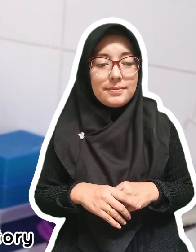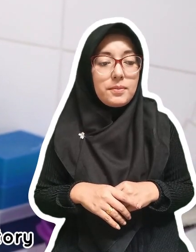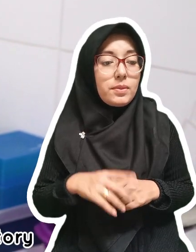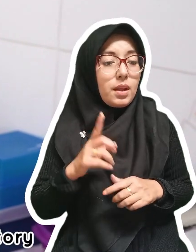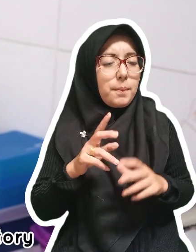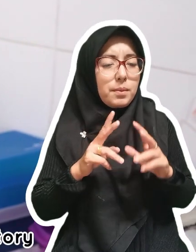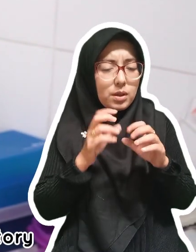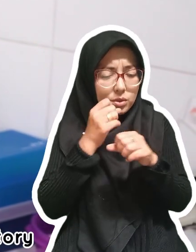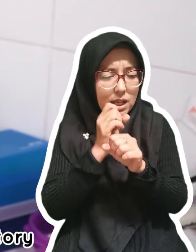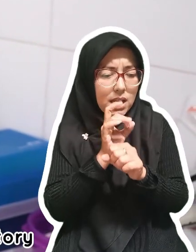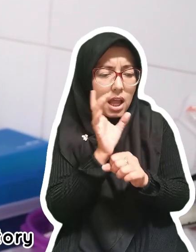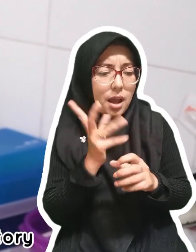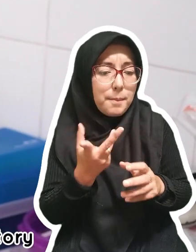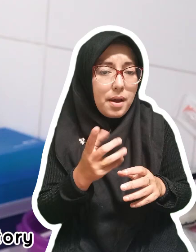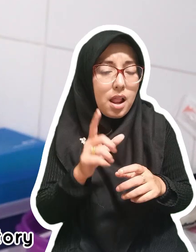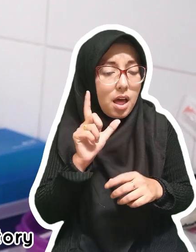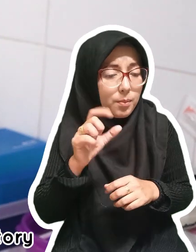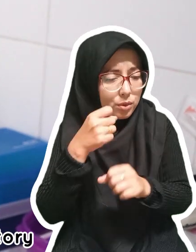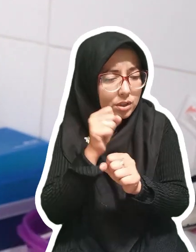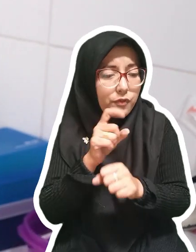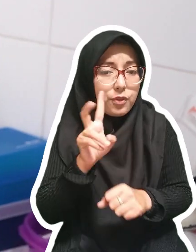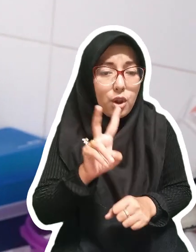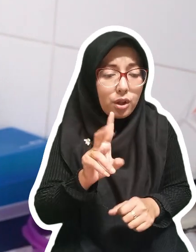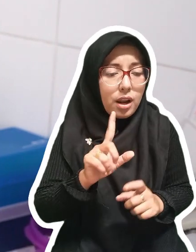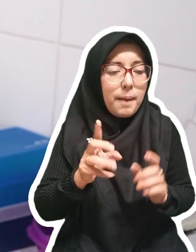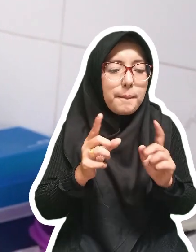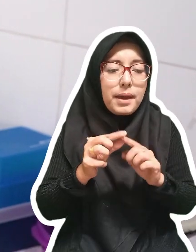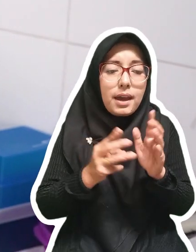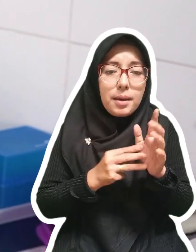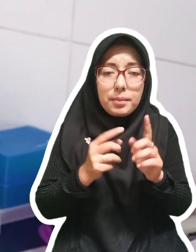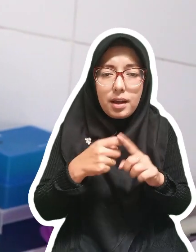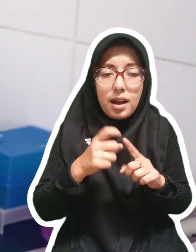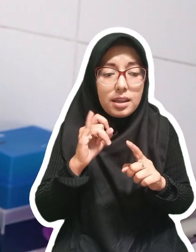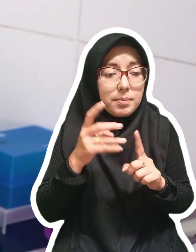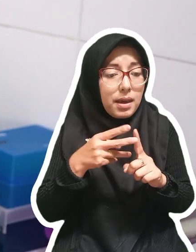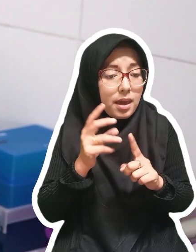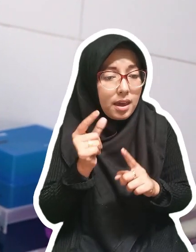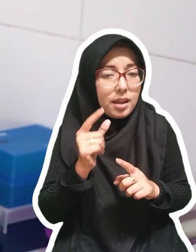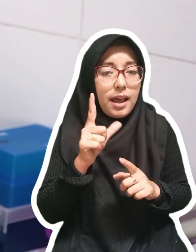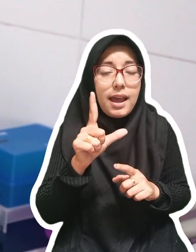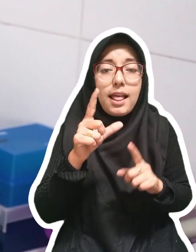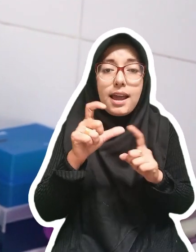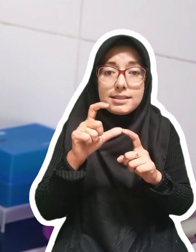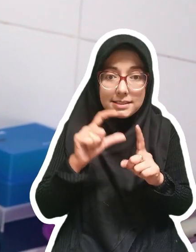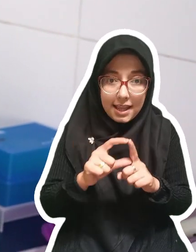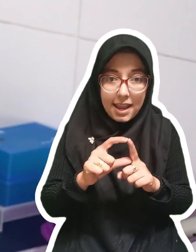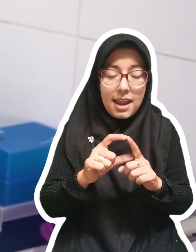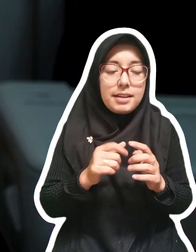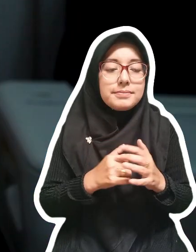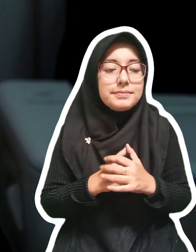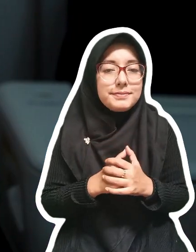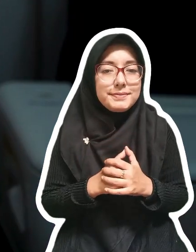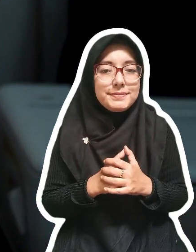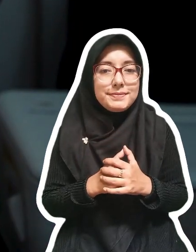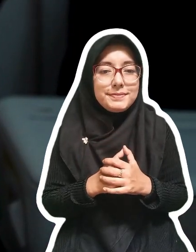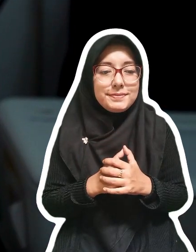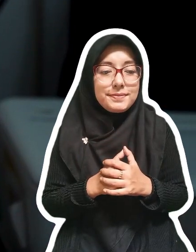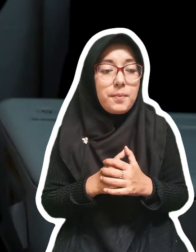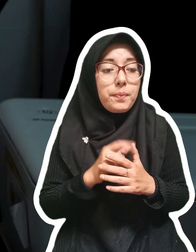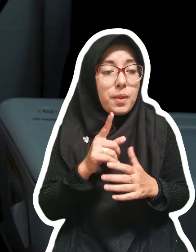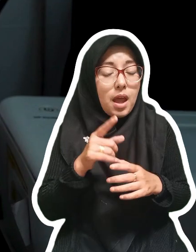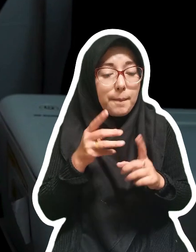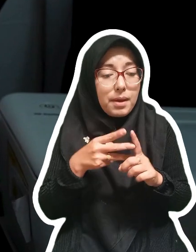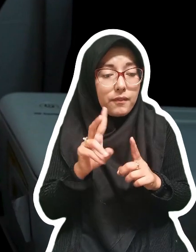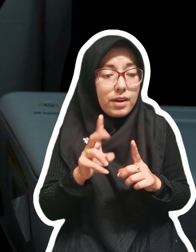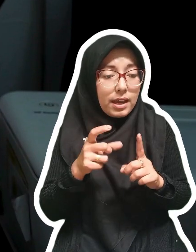Pengujian lain yang dilakukan di Laboratorium Virologi adalah PMK, IBR, LSD, MCF,